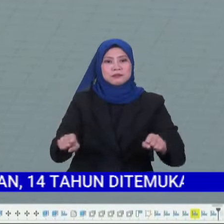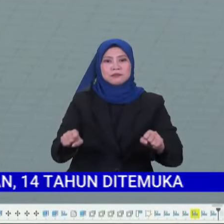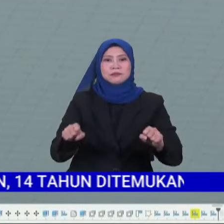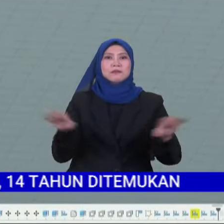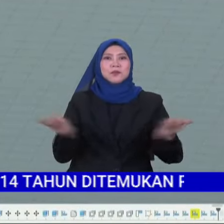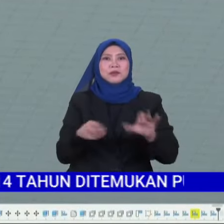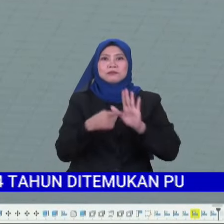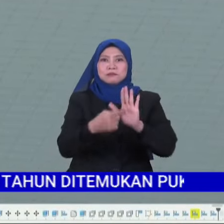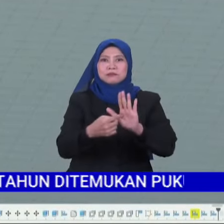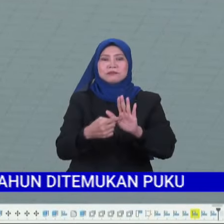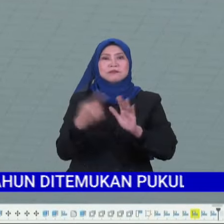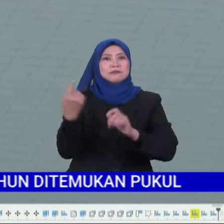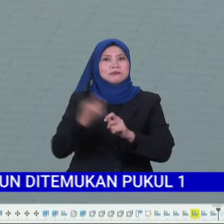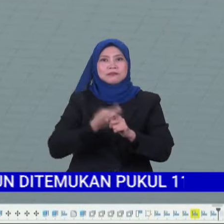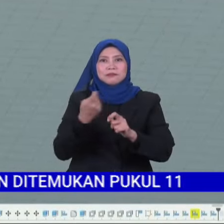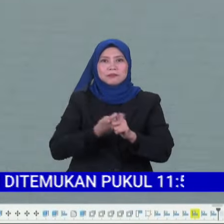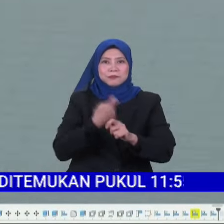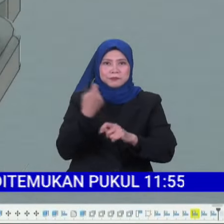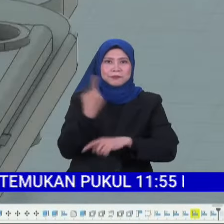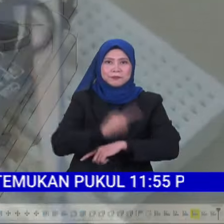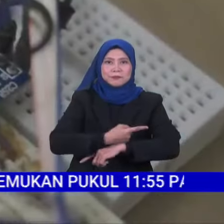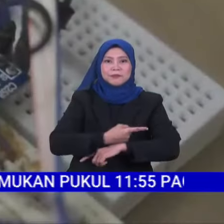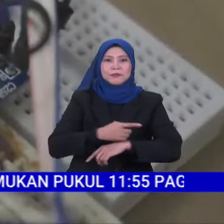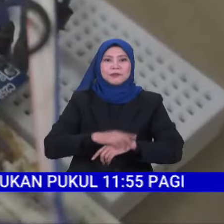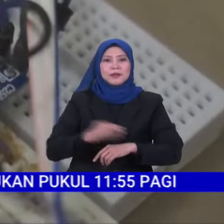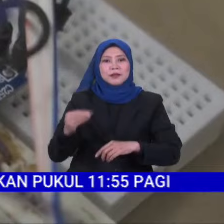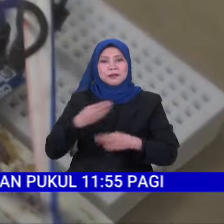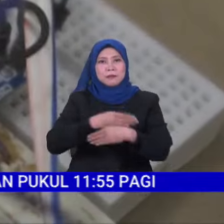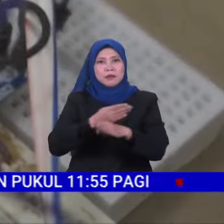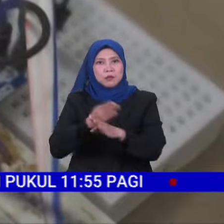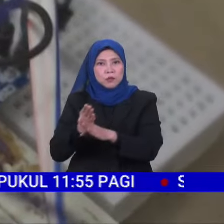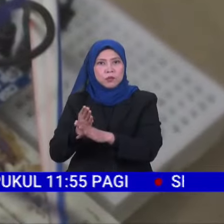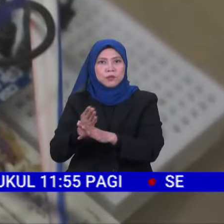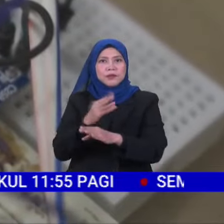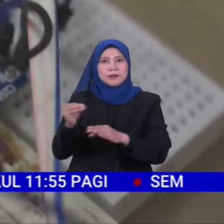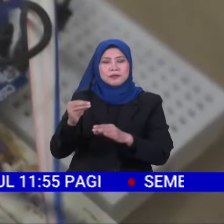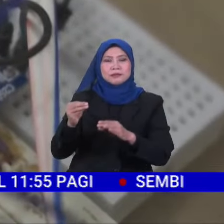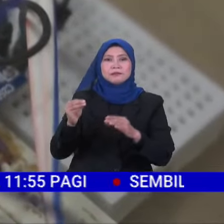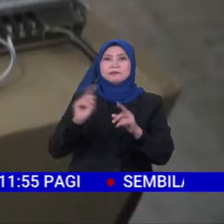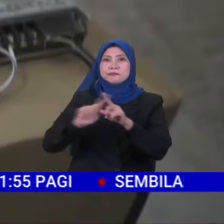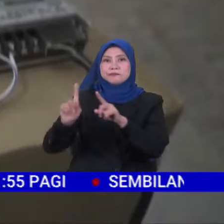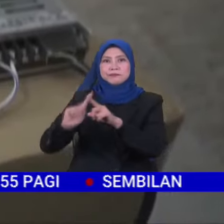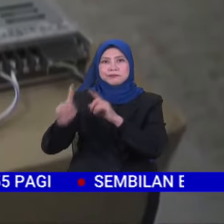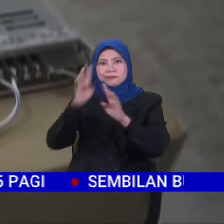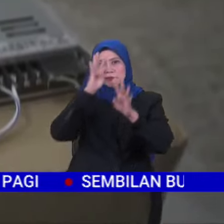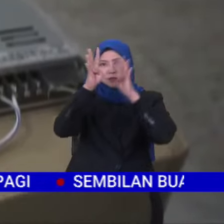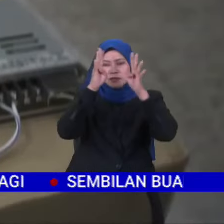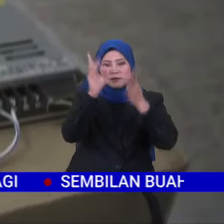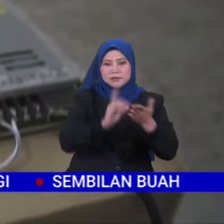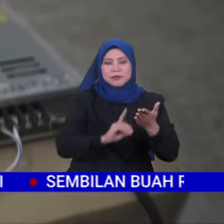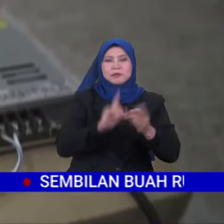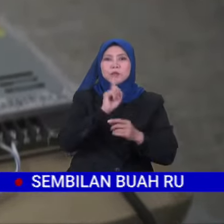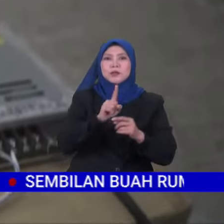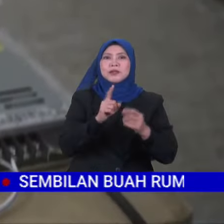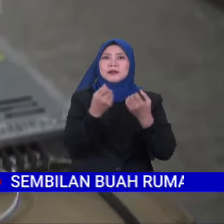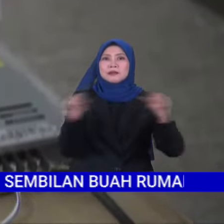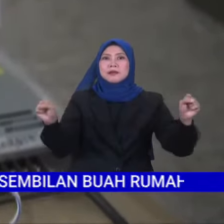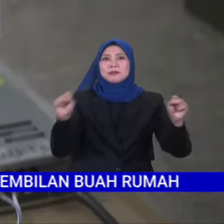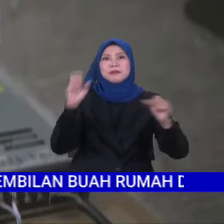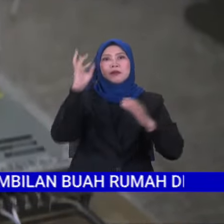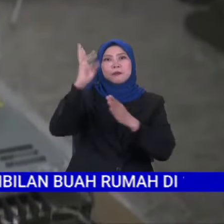dengan lebih kerap proses penyelidikan penelitian backup untuk serta pertukangan mengambil mousse kira-kira enam bulan untuk